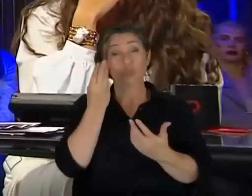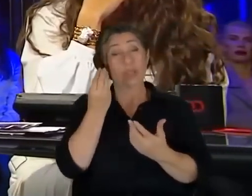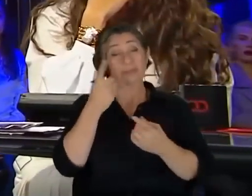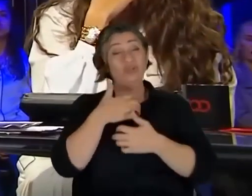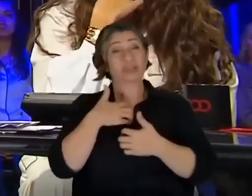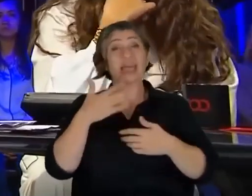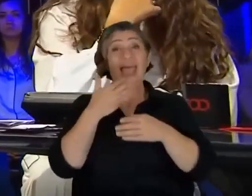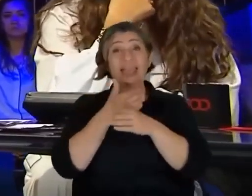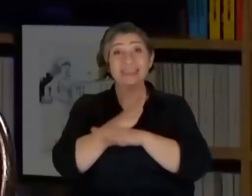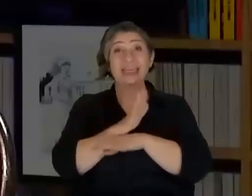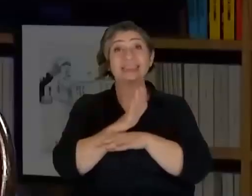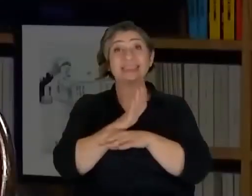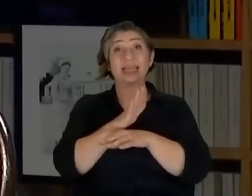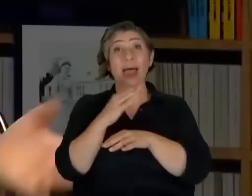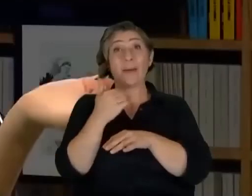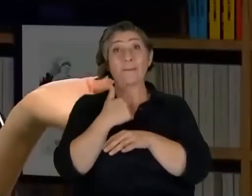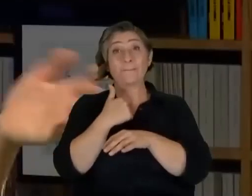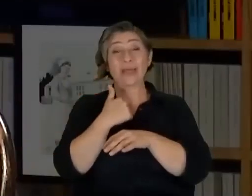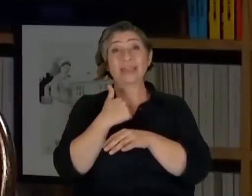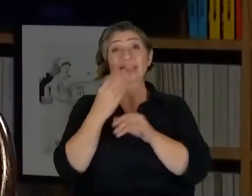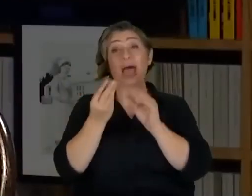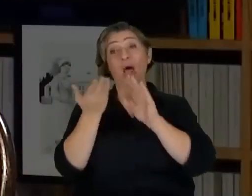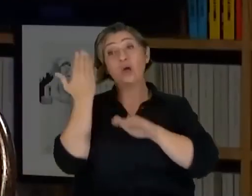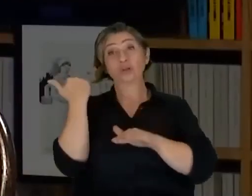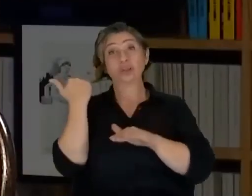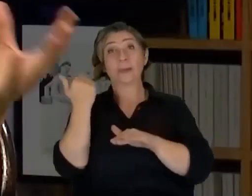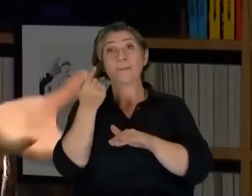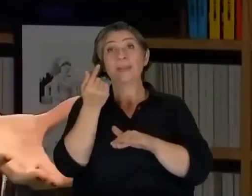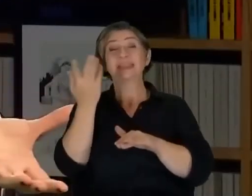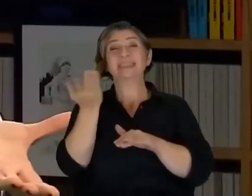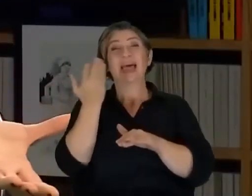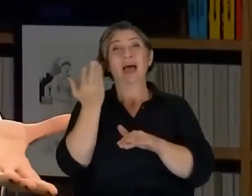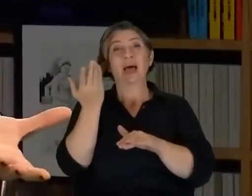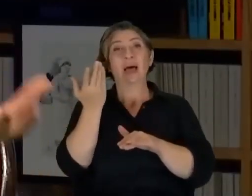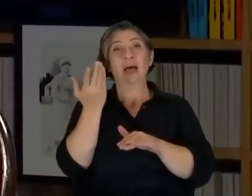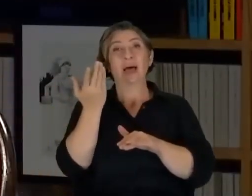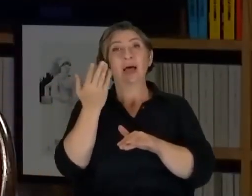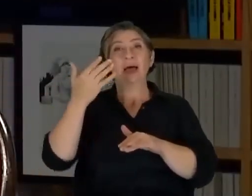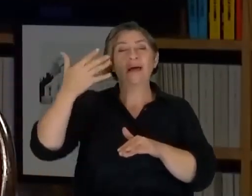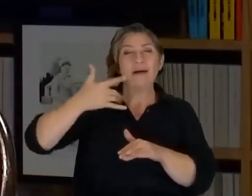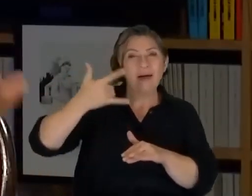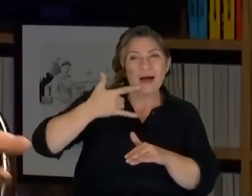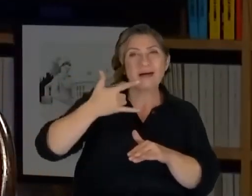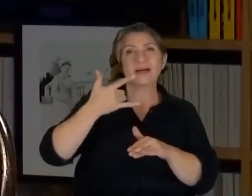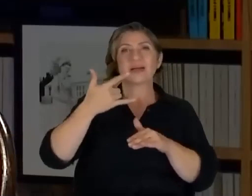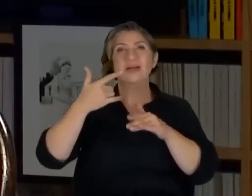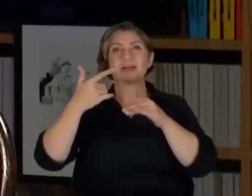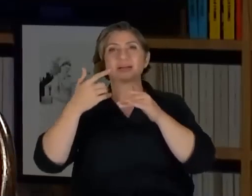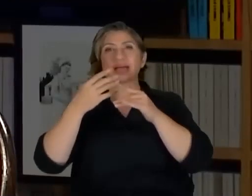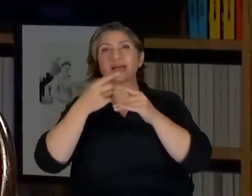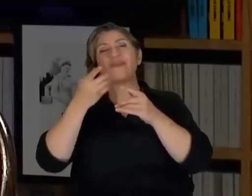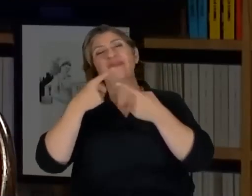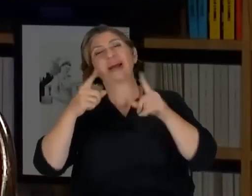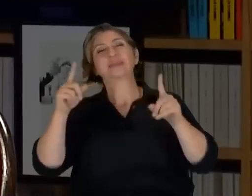bir cesaret. Esasında yani ben daha öncesinde biraz daha böyle rock ve folk country